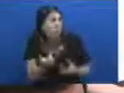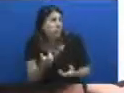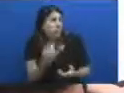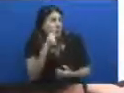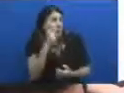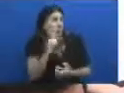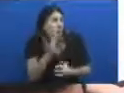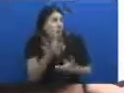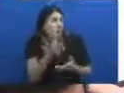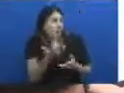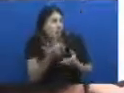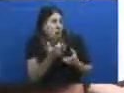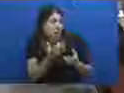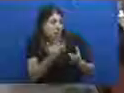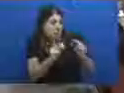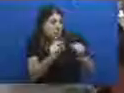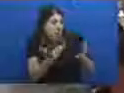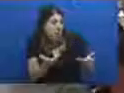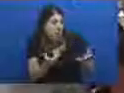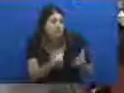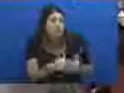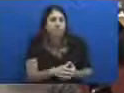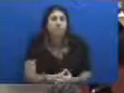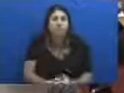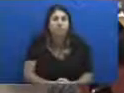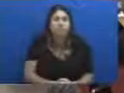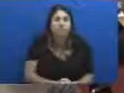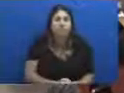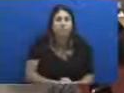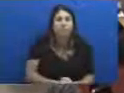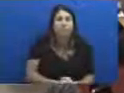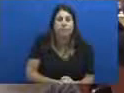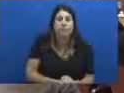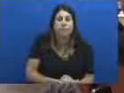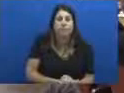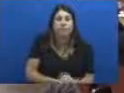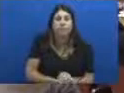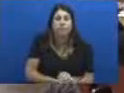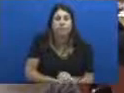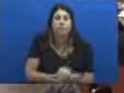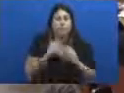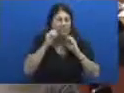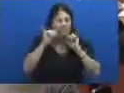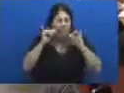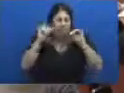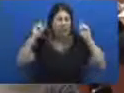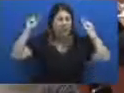בדיוק מדובר, אבל זה לא נראה לי... טוב, עכשיו...